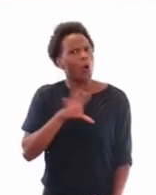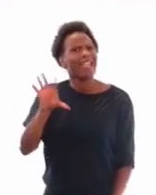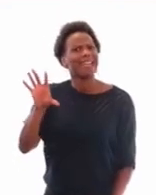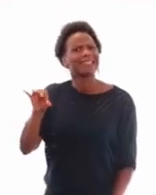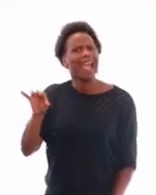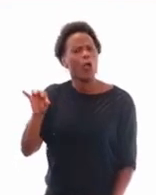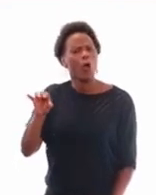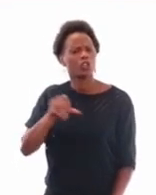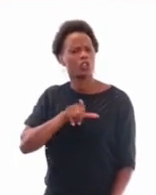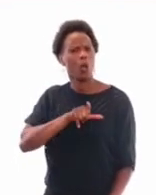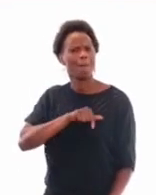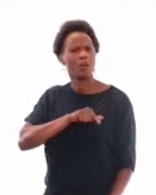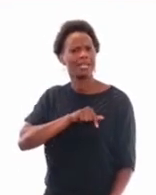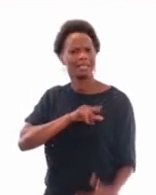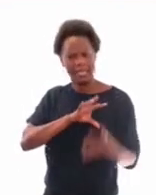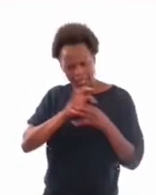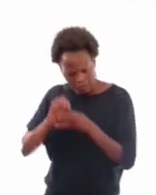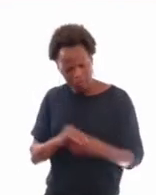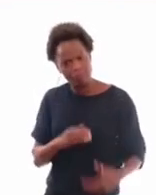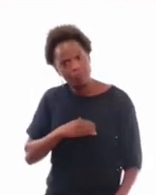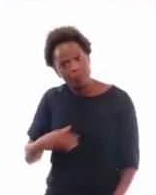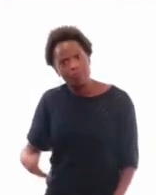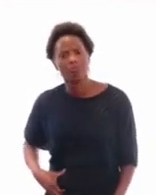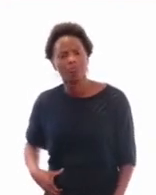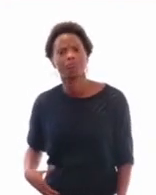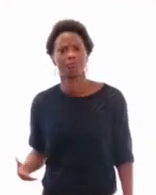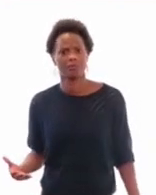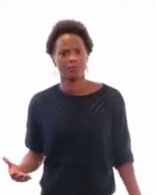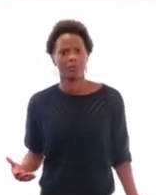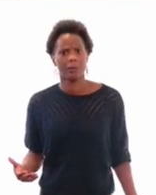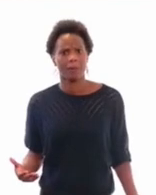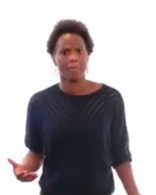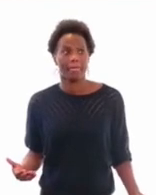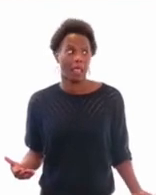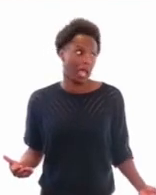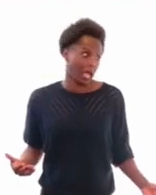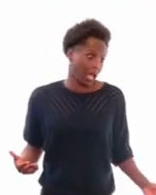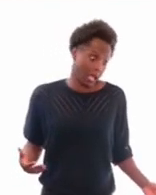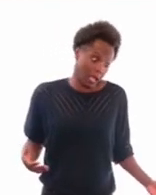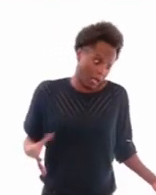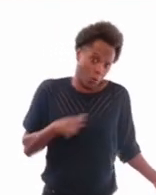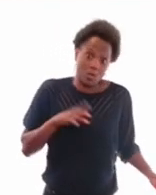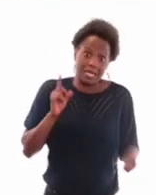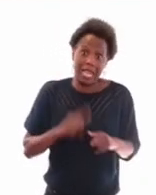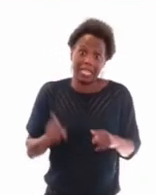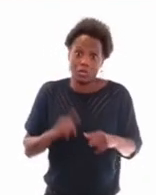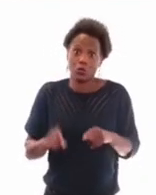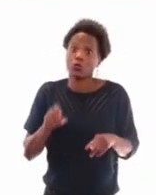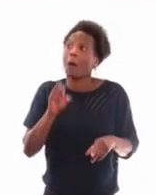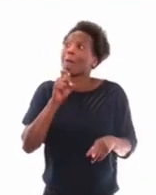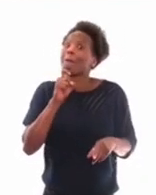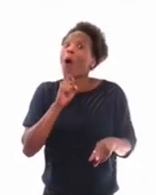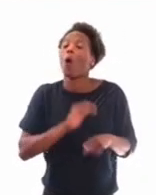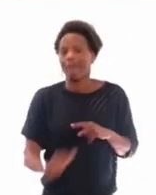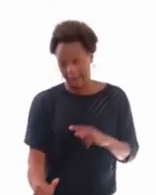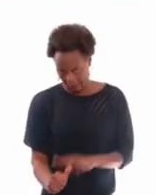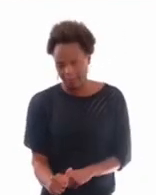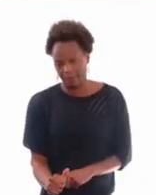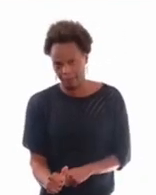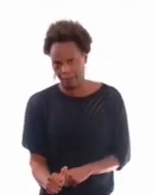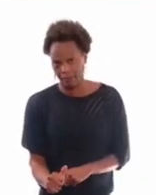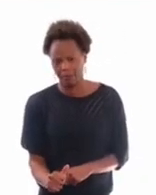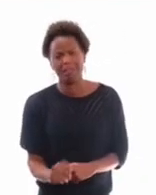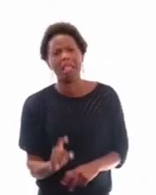pas tous sur la voie publique à l'heure où on parle. Donc voilà, il y a des choses qui sont pas faites. Les procès